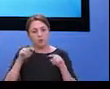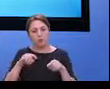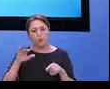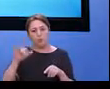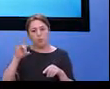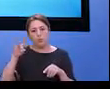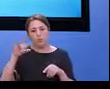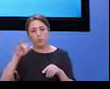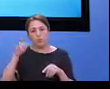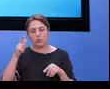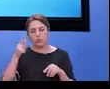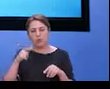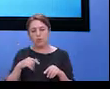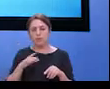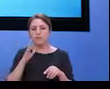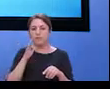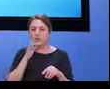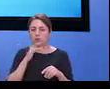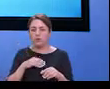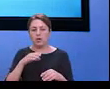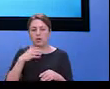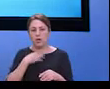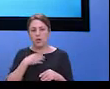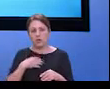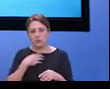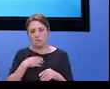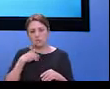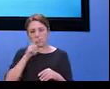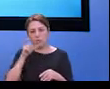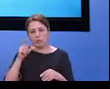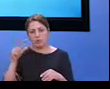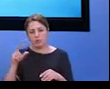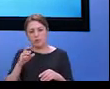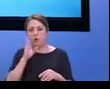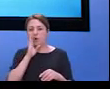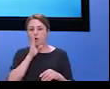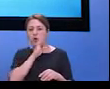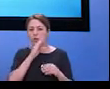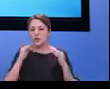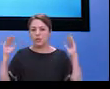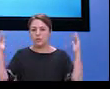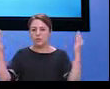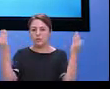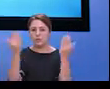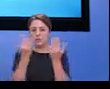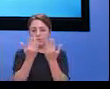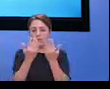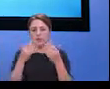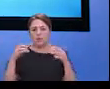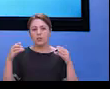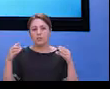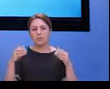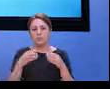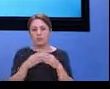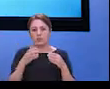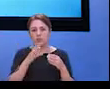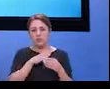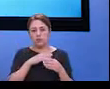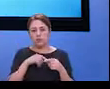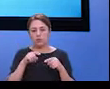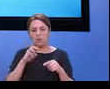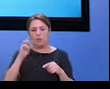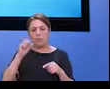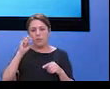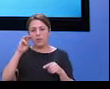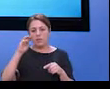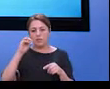urug'chilik tuzumida asosan insonlar ona atrofida birlashgan. Bu tarixda matriarxat davri, ya'ni ona